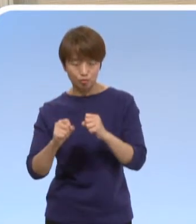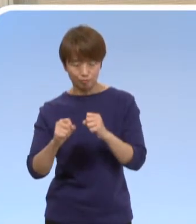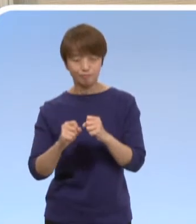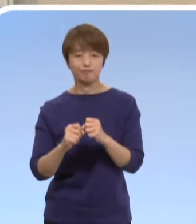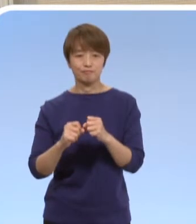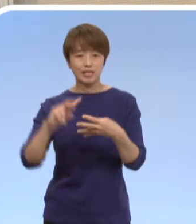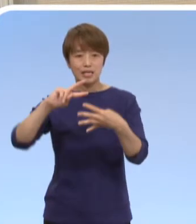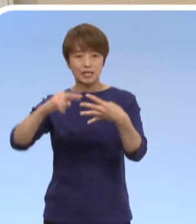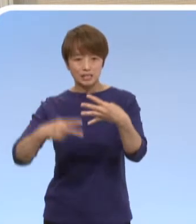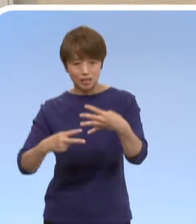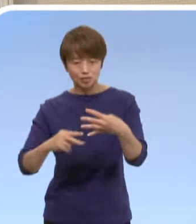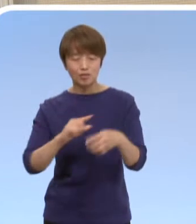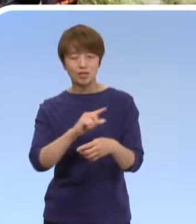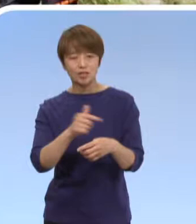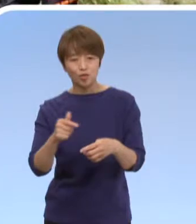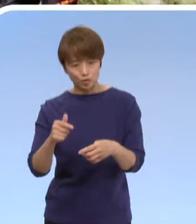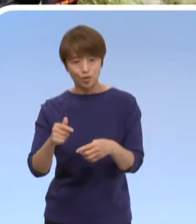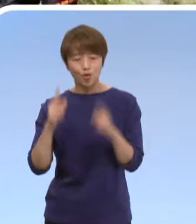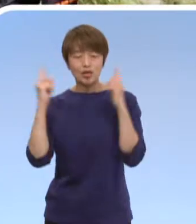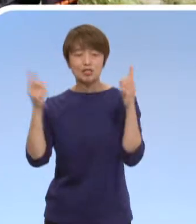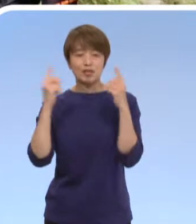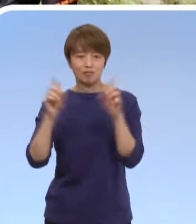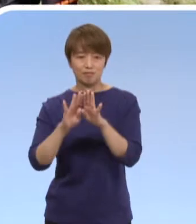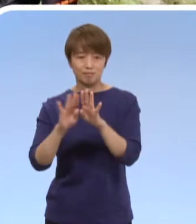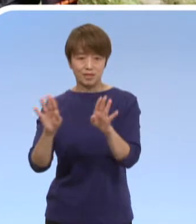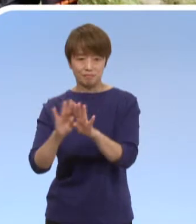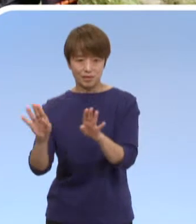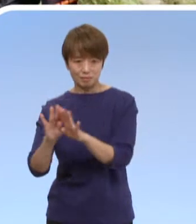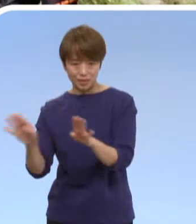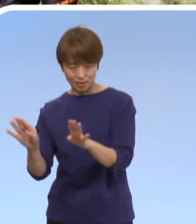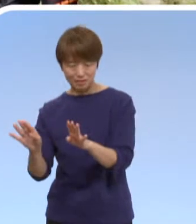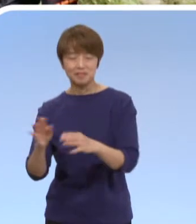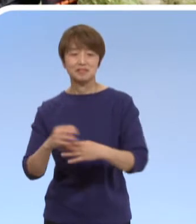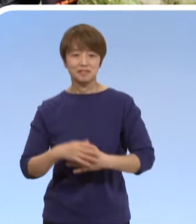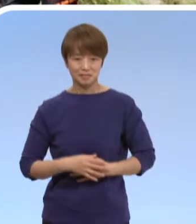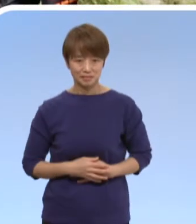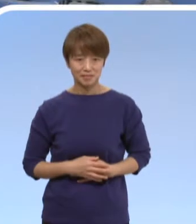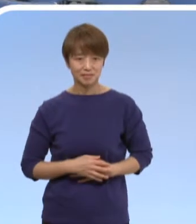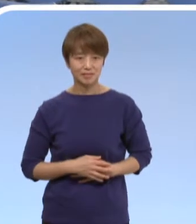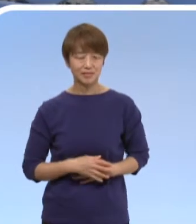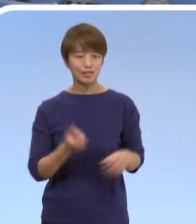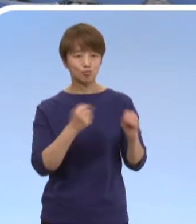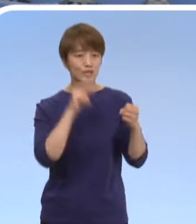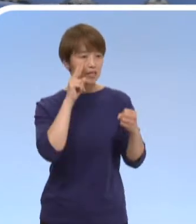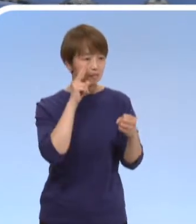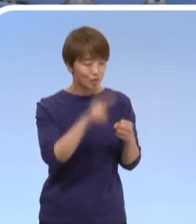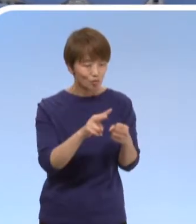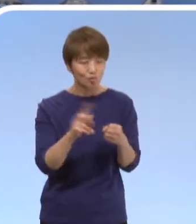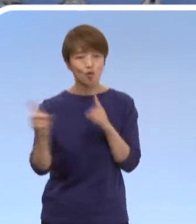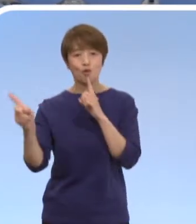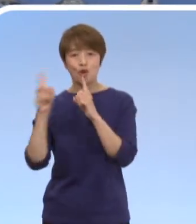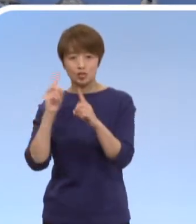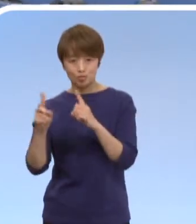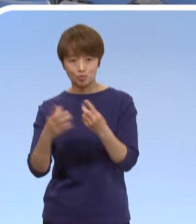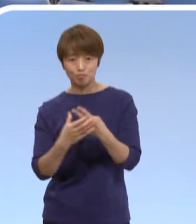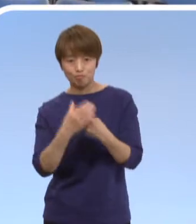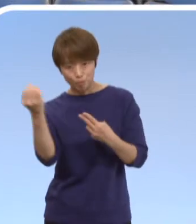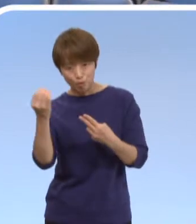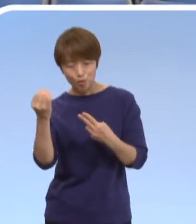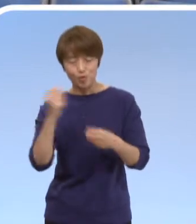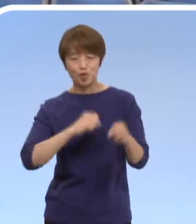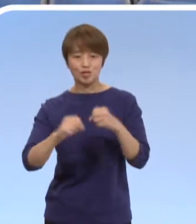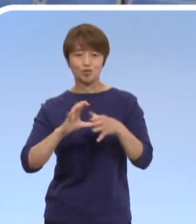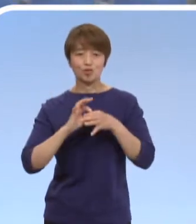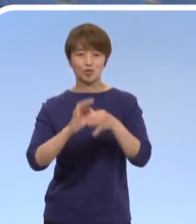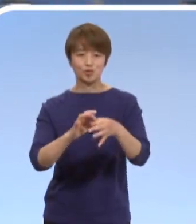ね。季節ごとのクリスマス会をしたり夏はキャンプに行ったりとか見ること遊ぶことっていうことで、